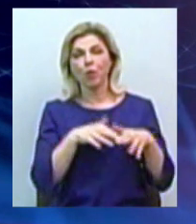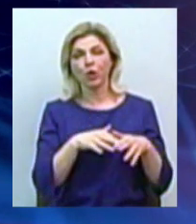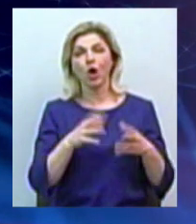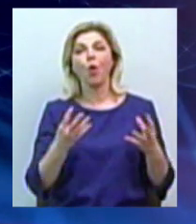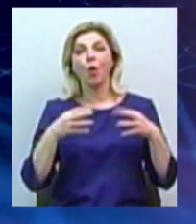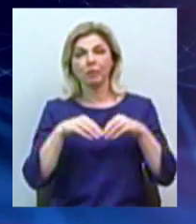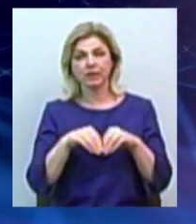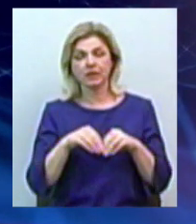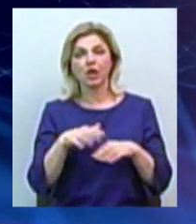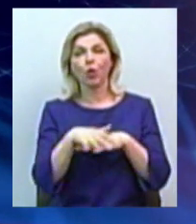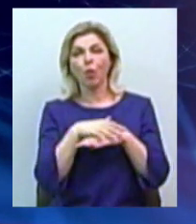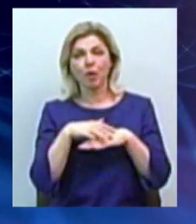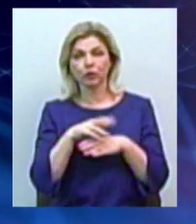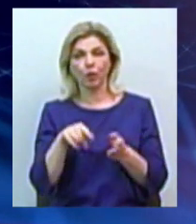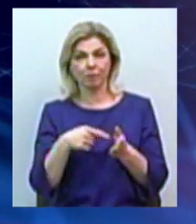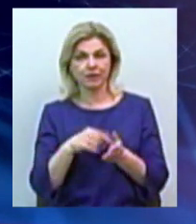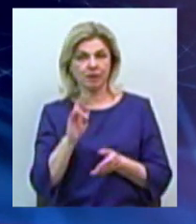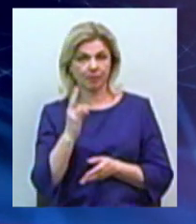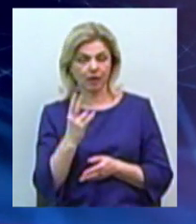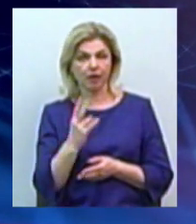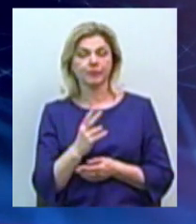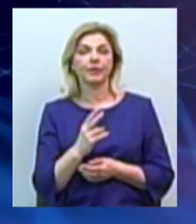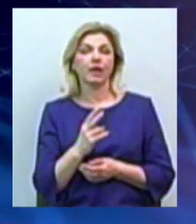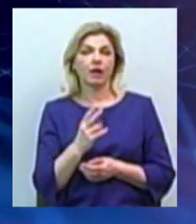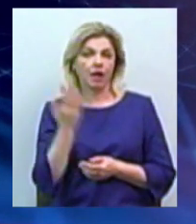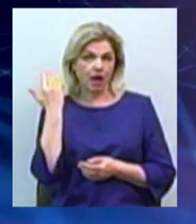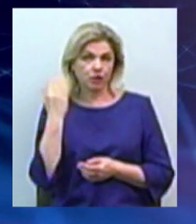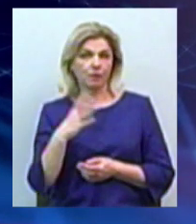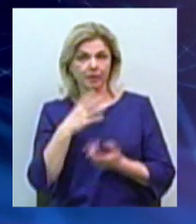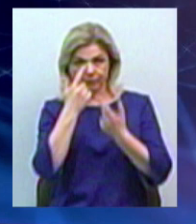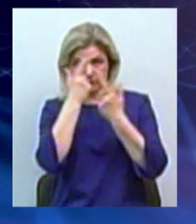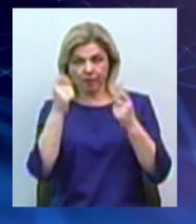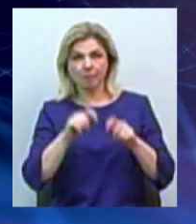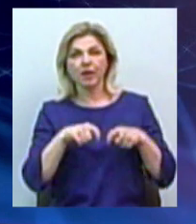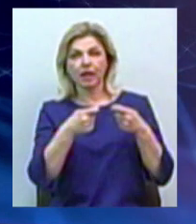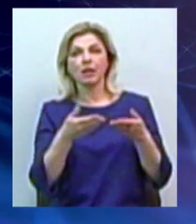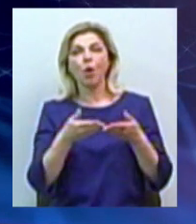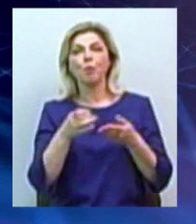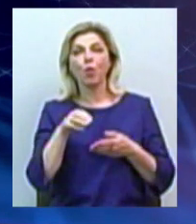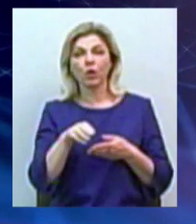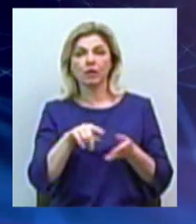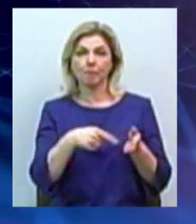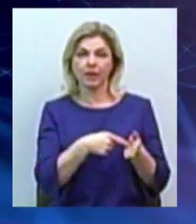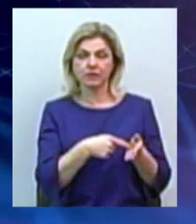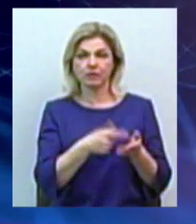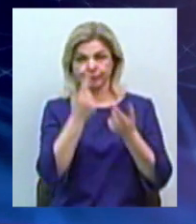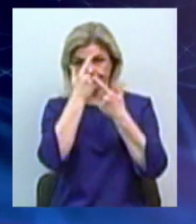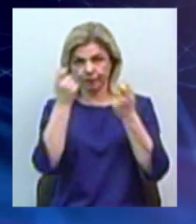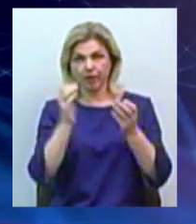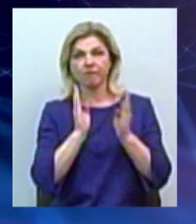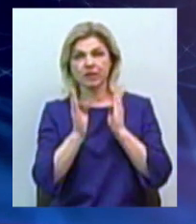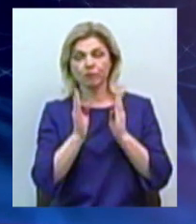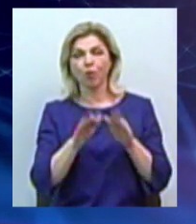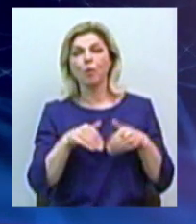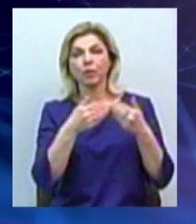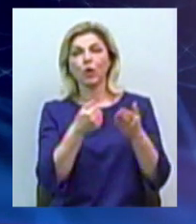громадою міста Миколаєва Едуард Волошинович, який раніше закликав передати порт місту, оприлюднив на своїй сторінці у Фейсбук звернення до